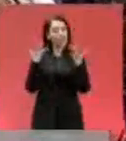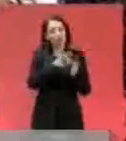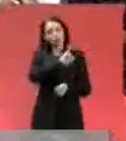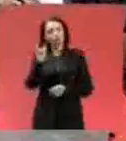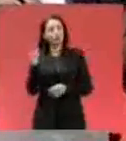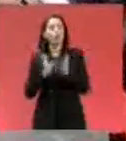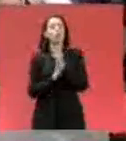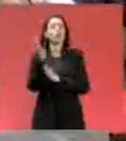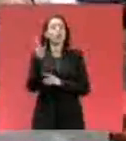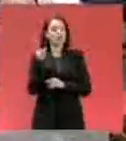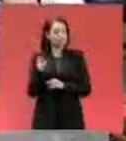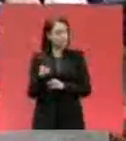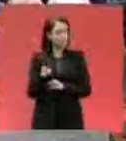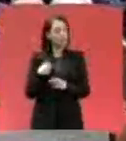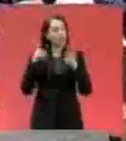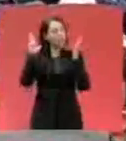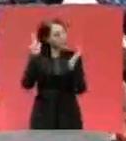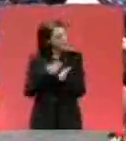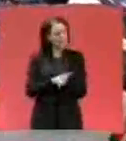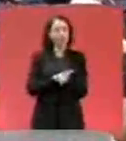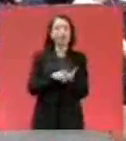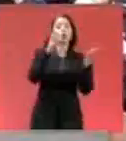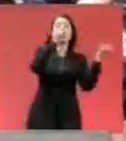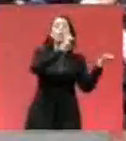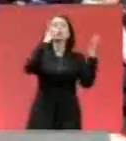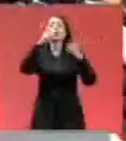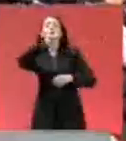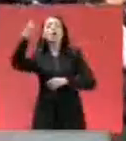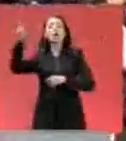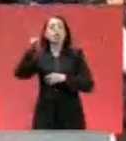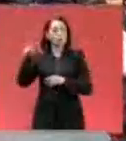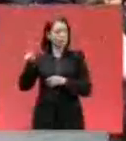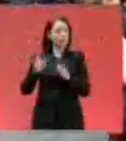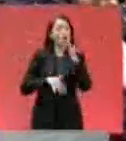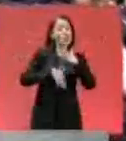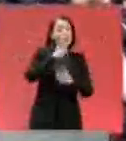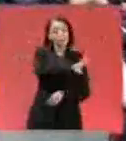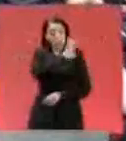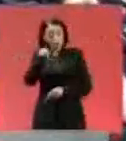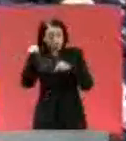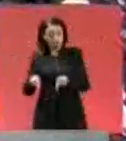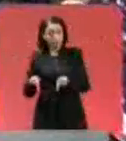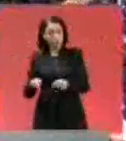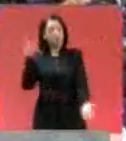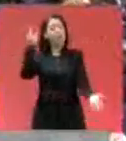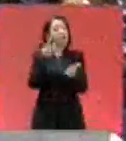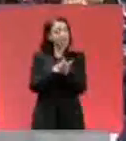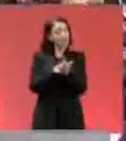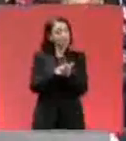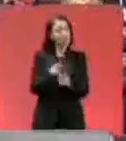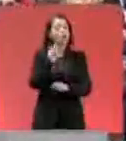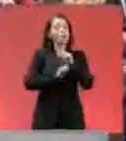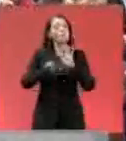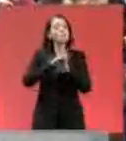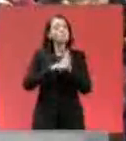10-14 εγκρίθηκαν έργα ύψους 88 εκατομμυρίων. Από το 15 ως σήμερα εγκρίθηκαν έργα από το